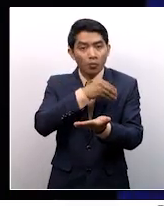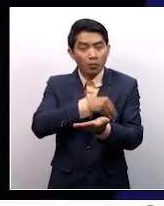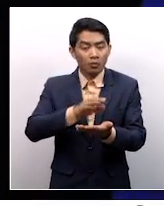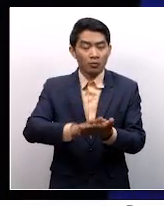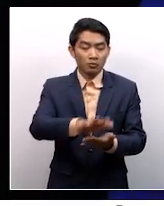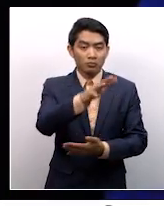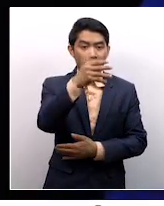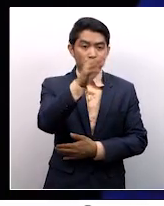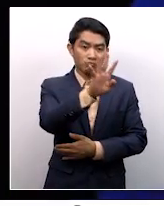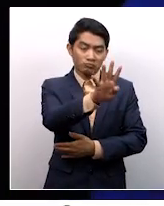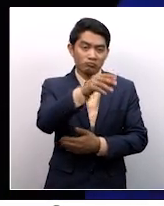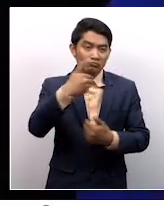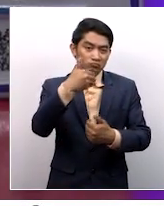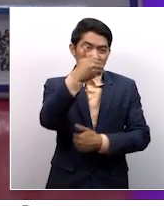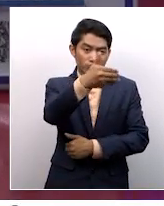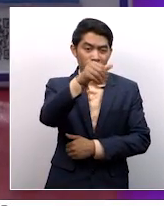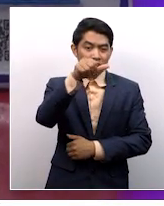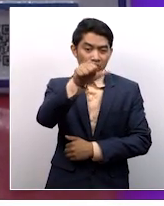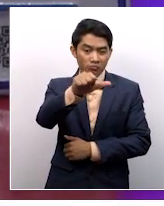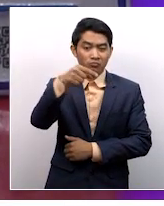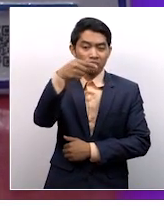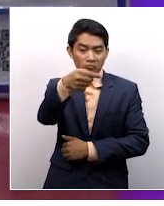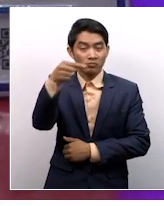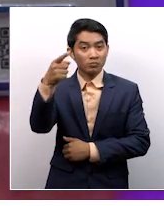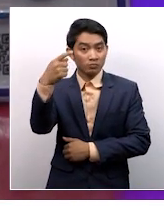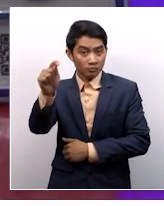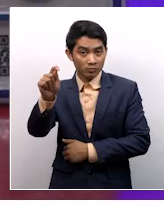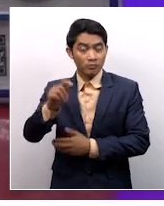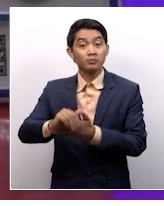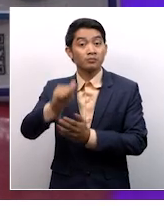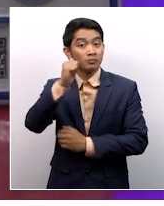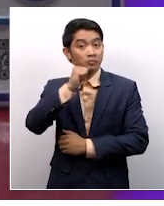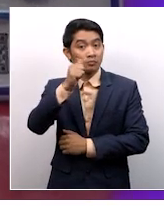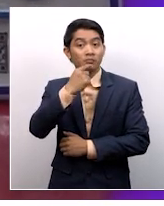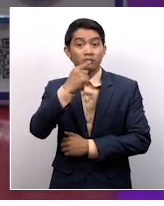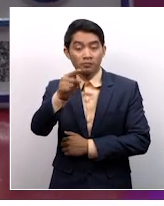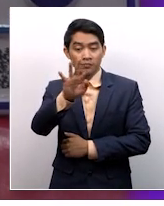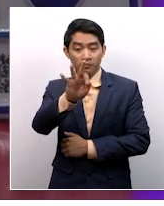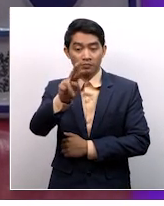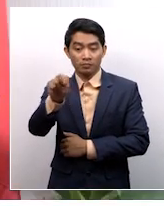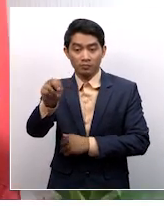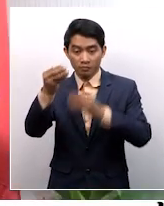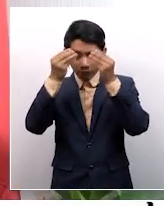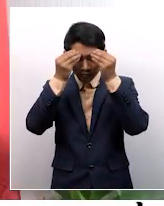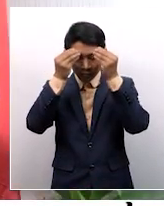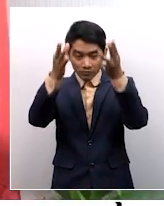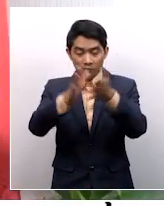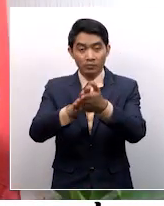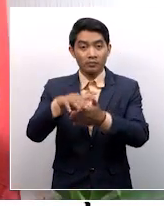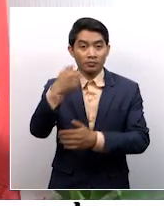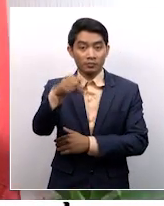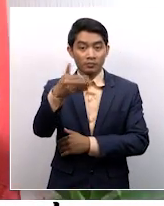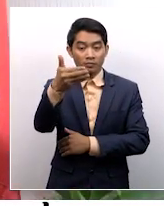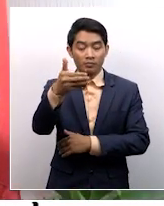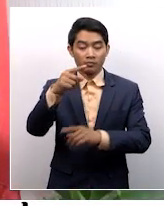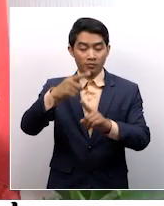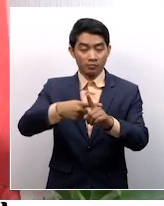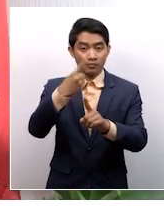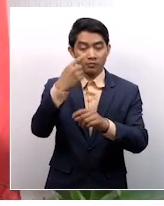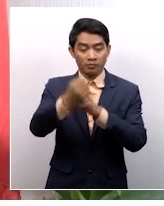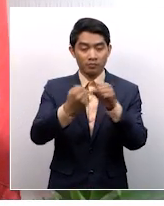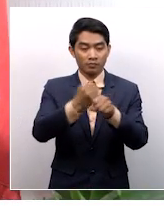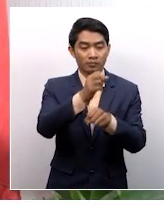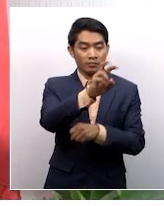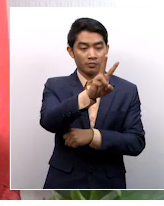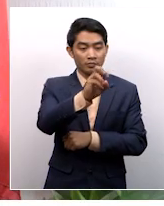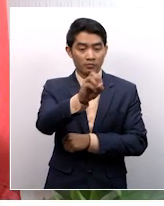ងជាង220,000ដុល្លារអាមេរិកលោកស្រីកុយសូដានីបានប្រាប់អង្គភាពព័ត៌មាន Fresh News នៅថ្ងៃទី9ខែមករាឆ្នាំ2020ថា